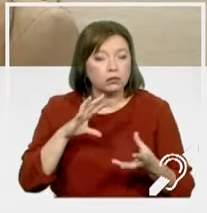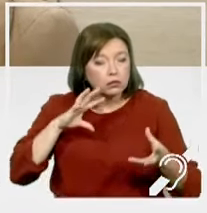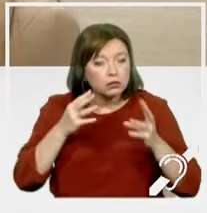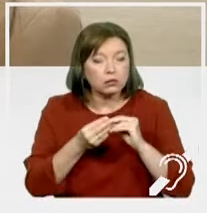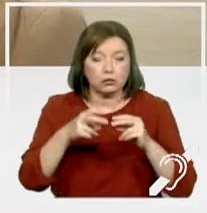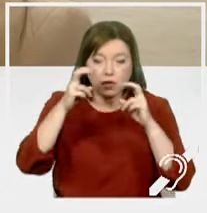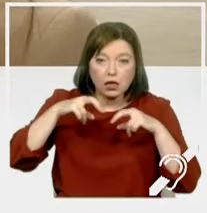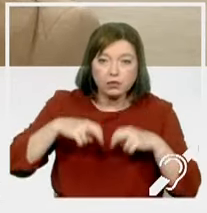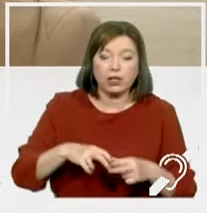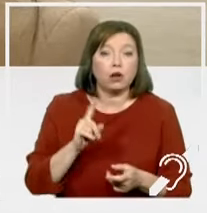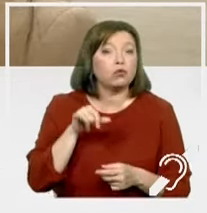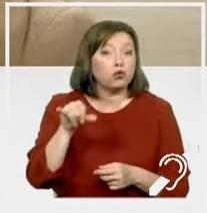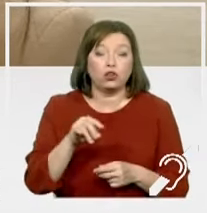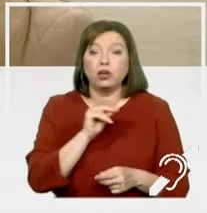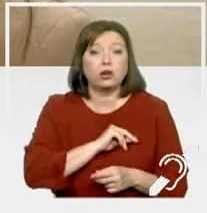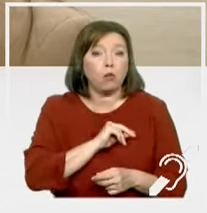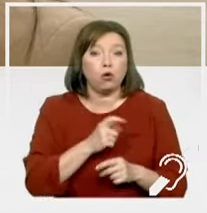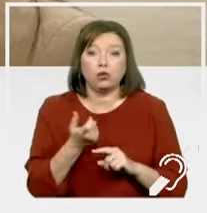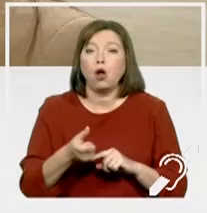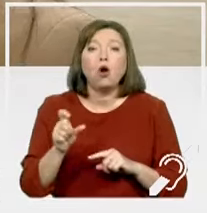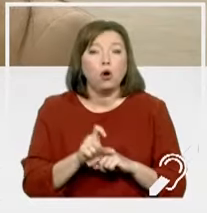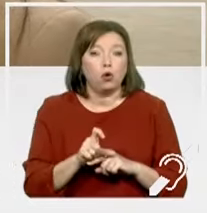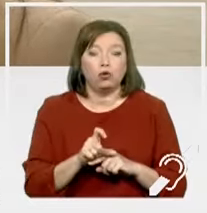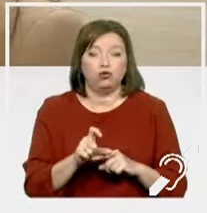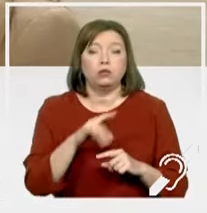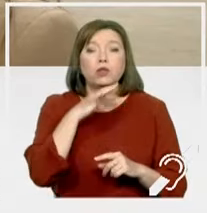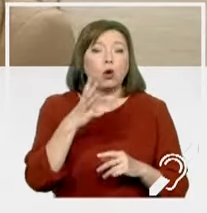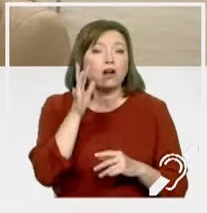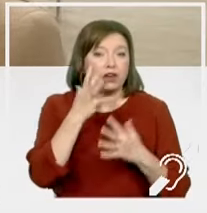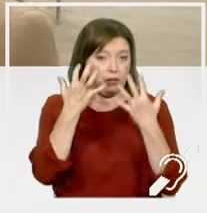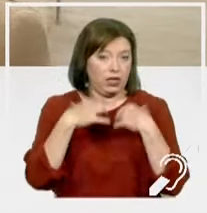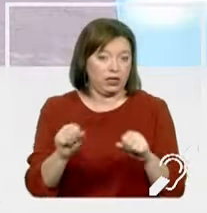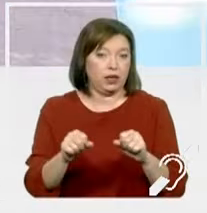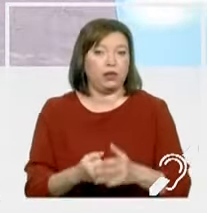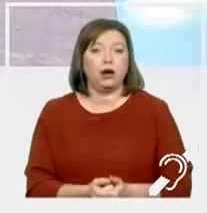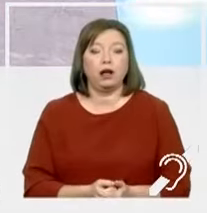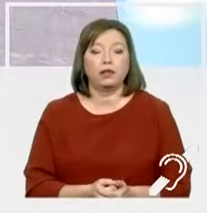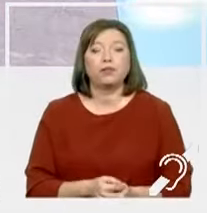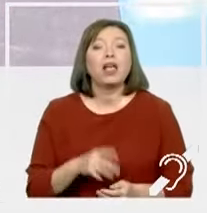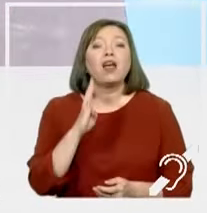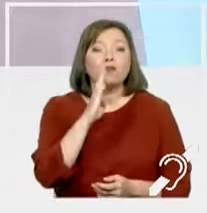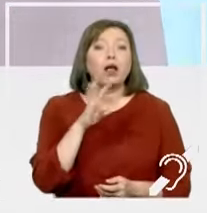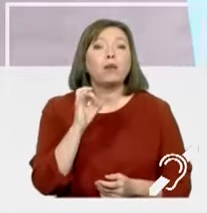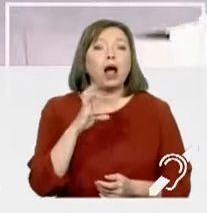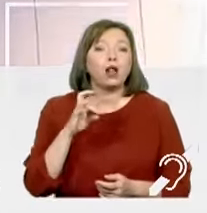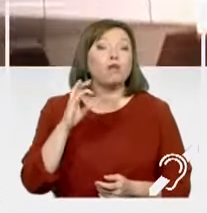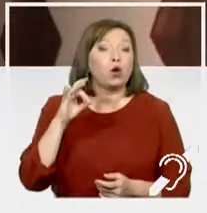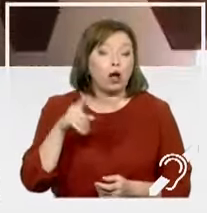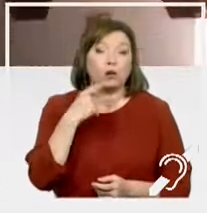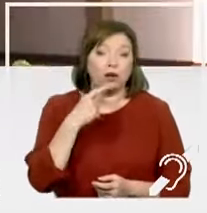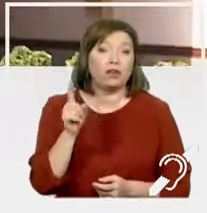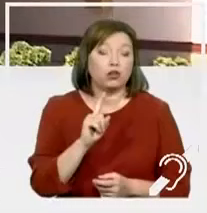au o activitate care le suscită mai mult timp la motivarea hotărârilor. Veronica Mihailov-Moraru recunoaște